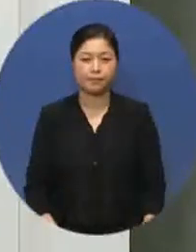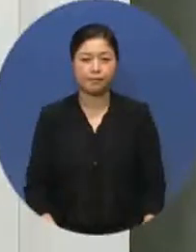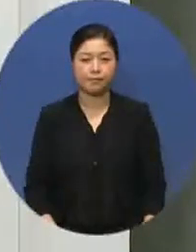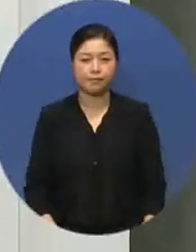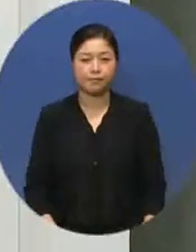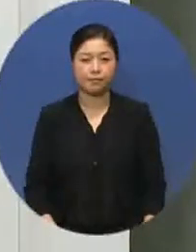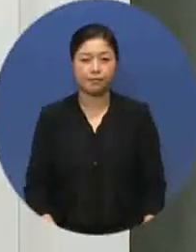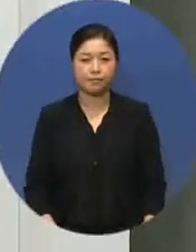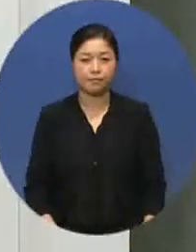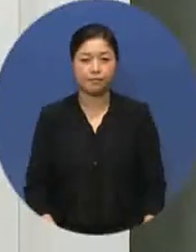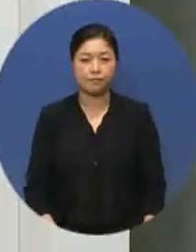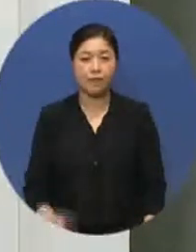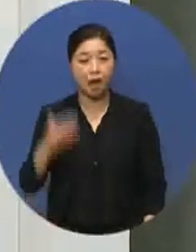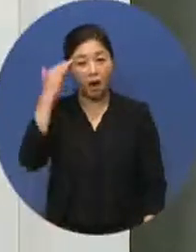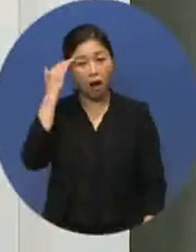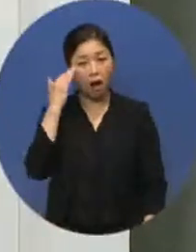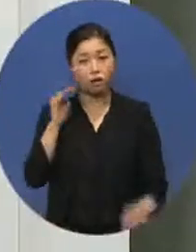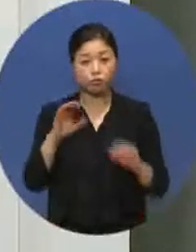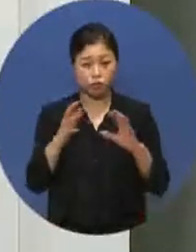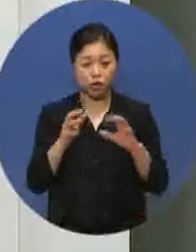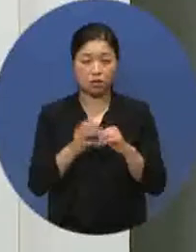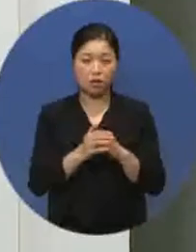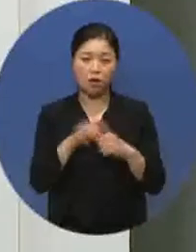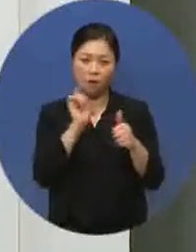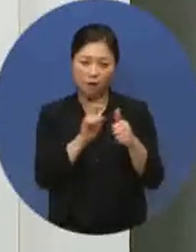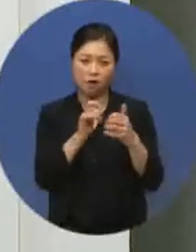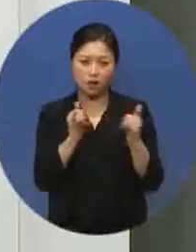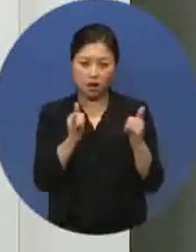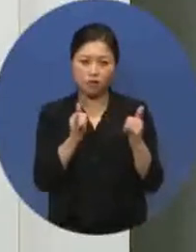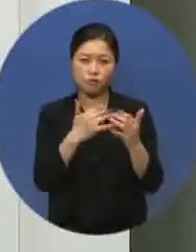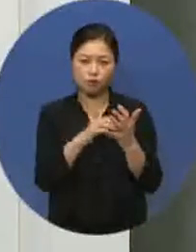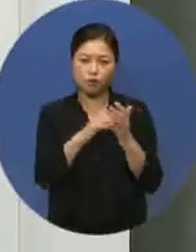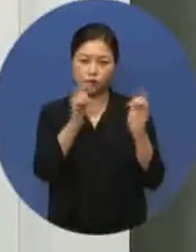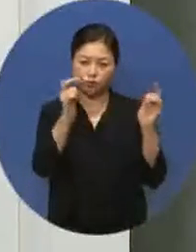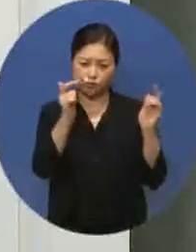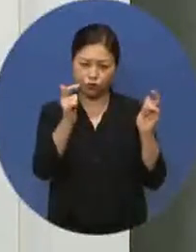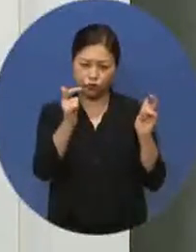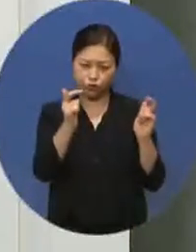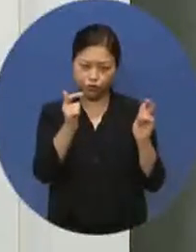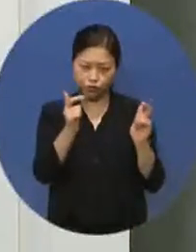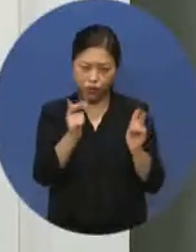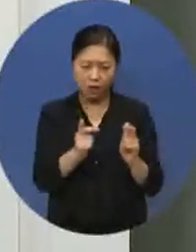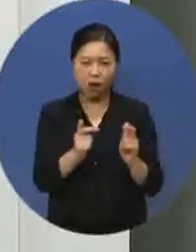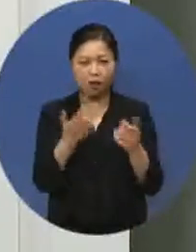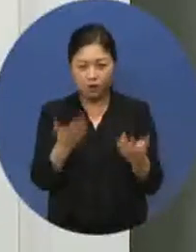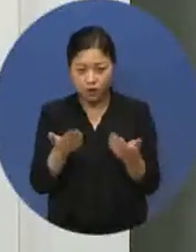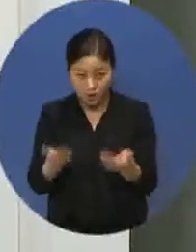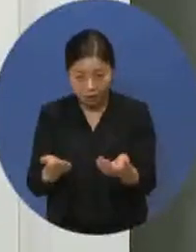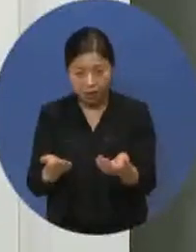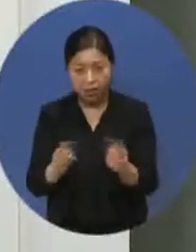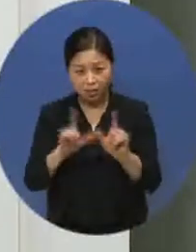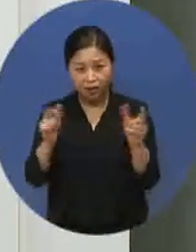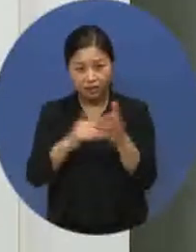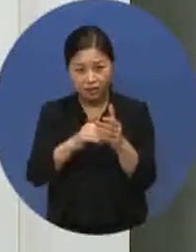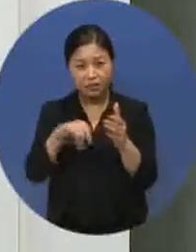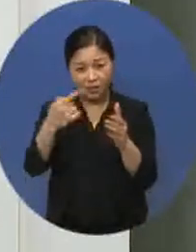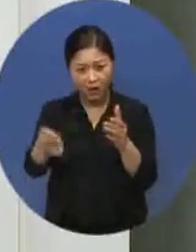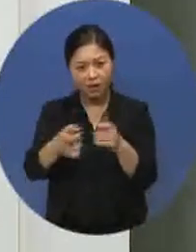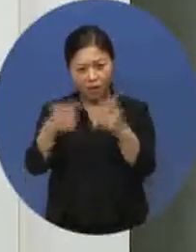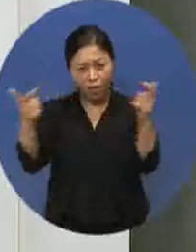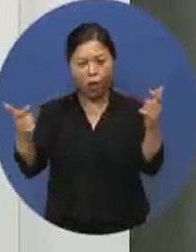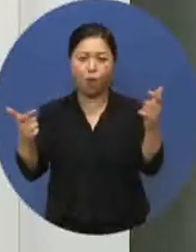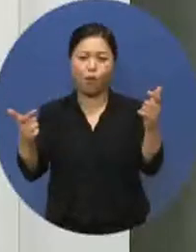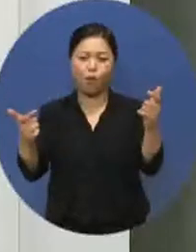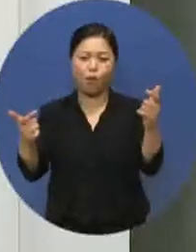이번 저희 나라는 확진자가 좀 줄어드는가 했더니 연휴만 끼면은 또